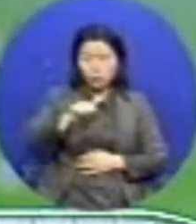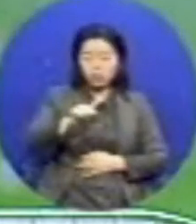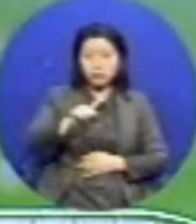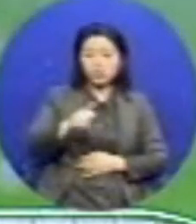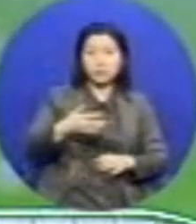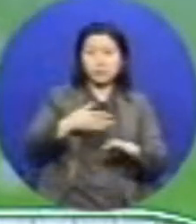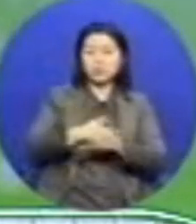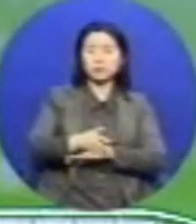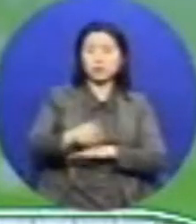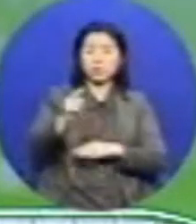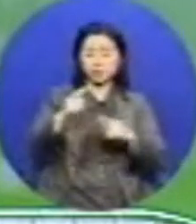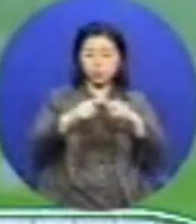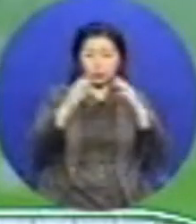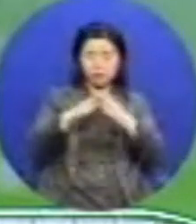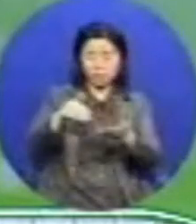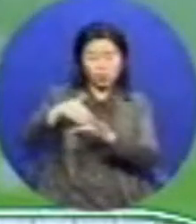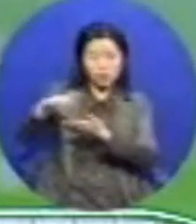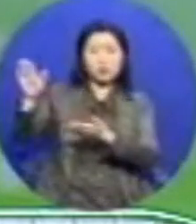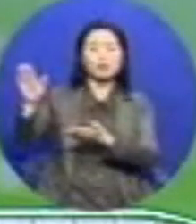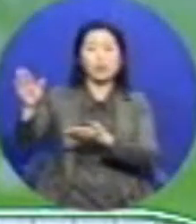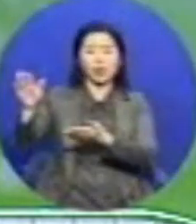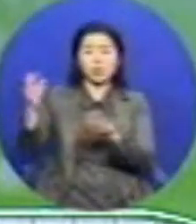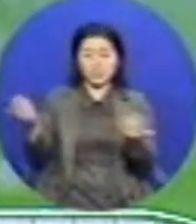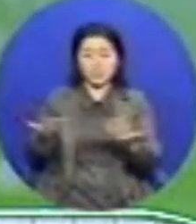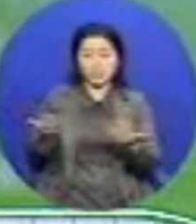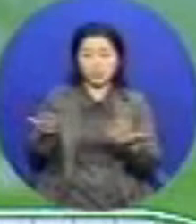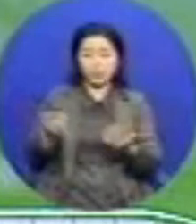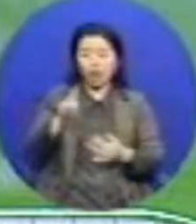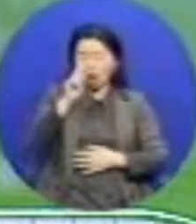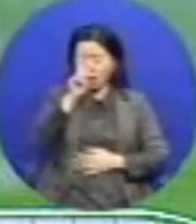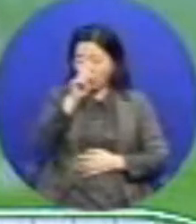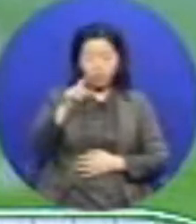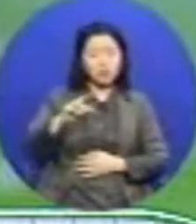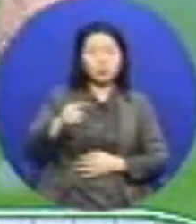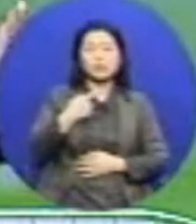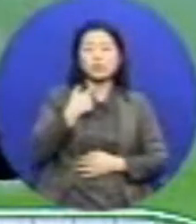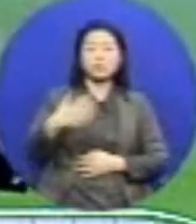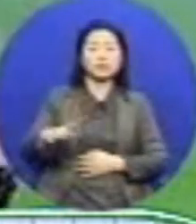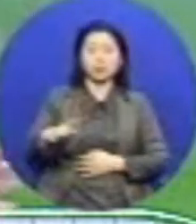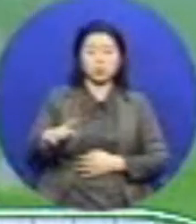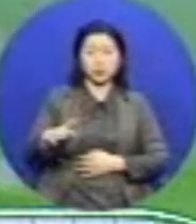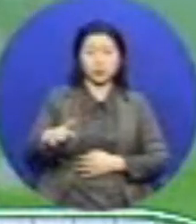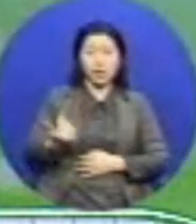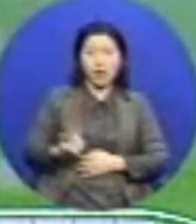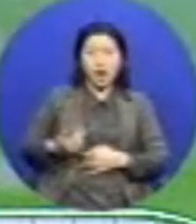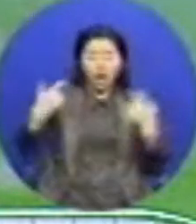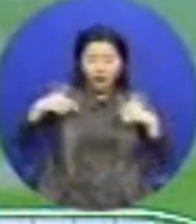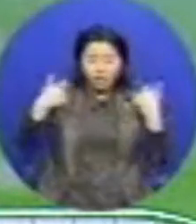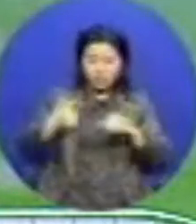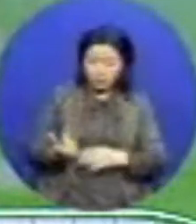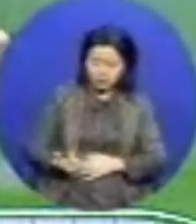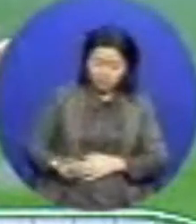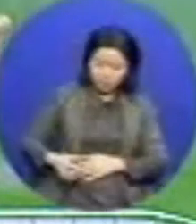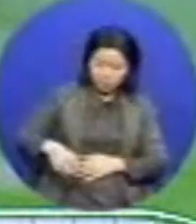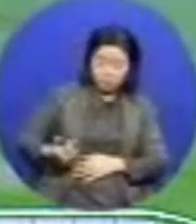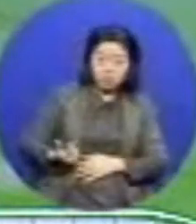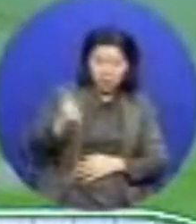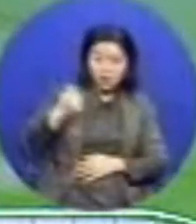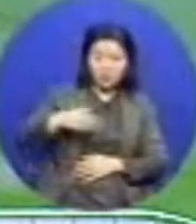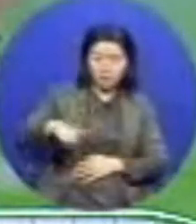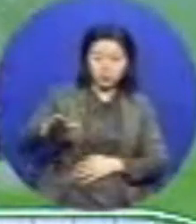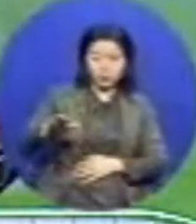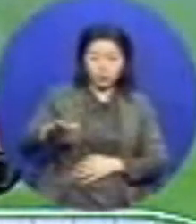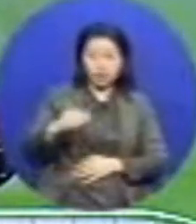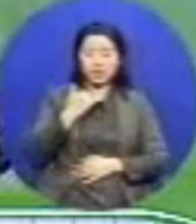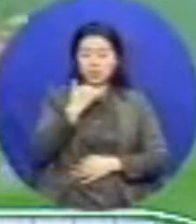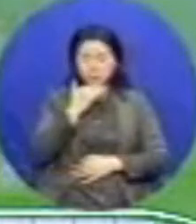일이에요 절대로 그런 적이 없었어요 언제나 예배시간 일찍 가서 목사님 악어도 인사하고 작년